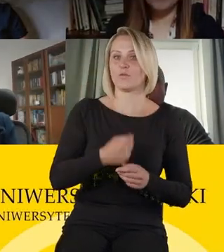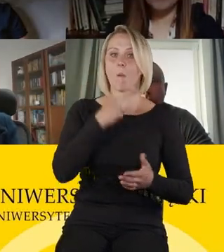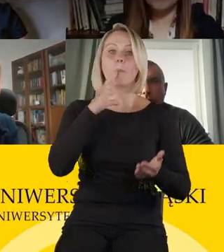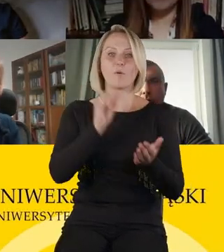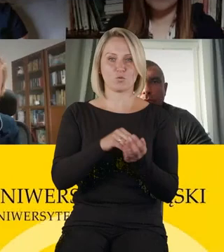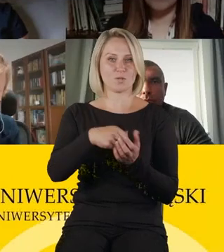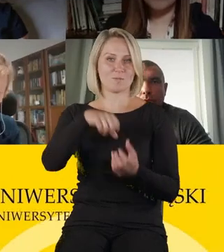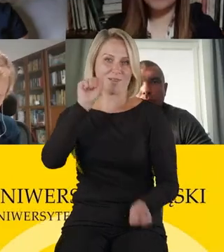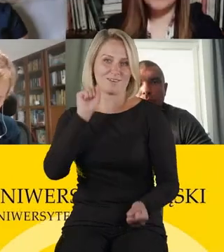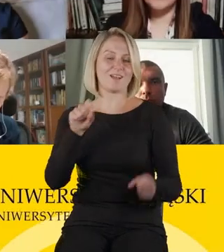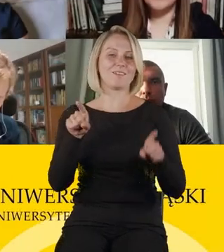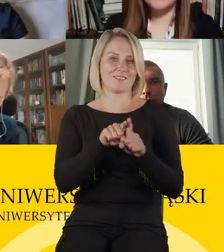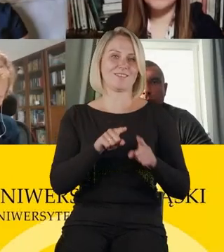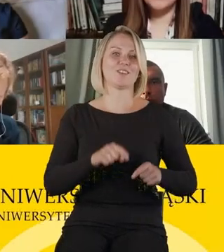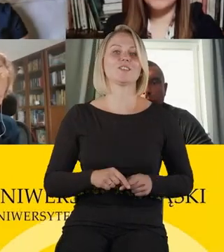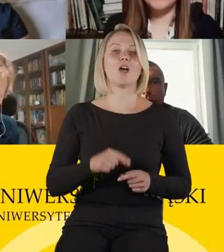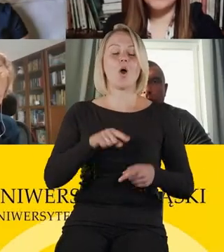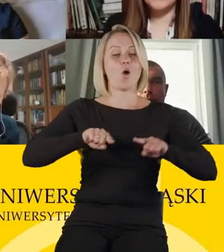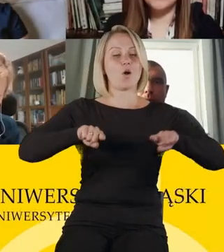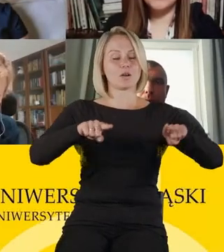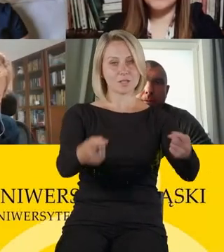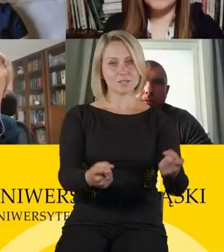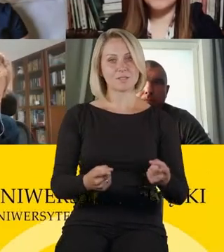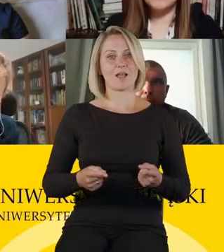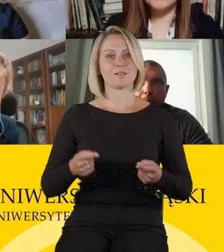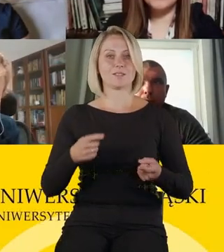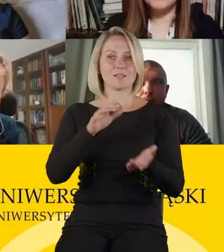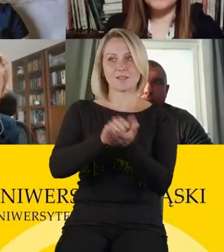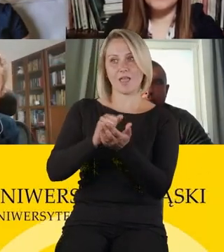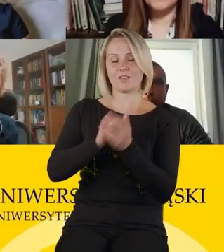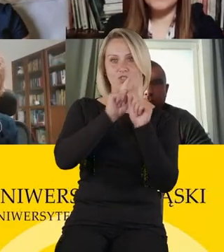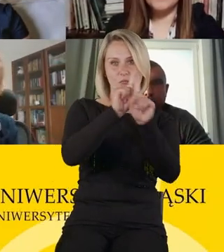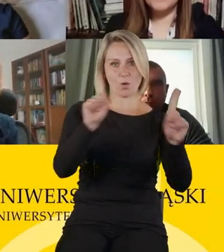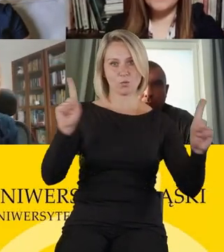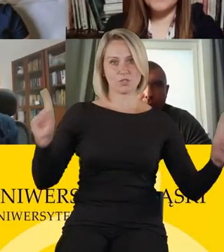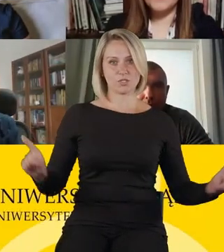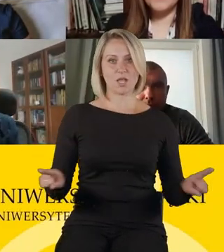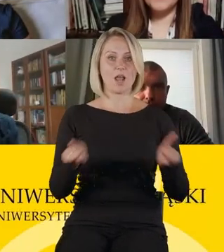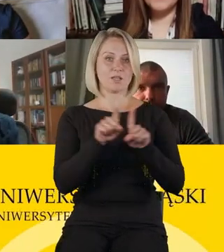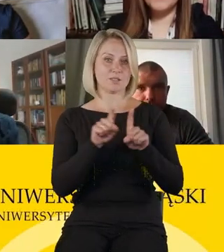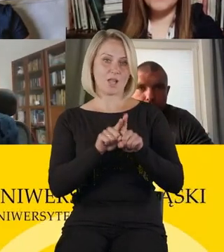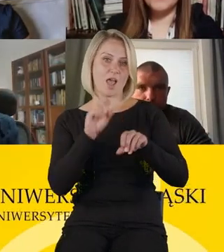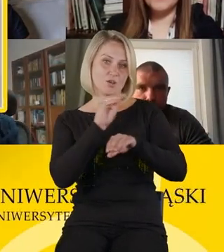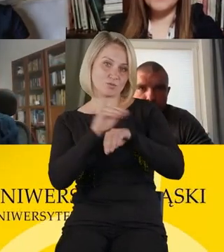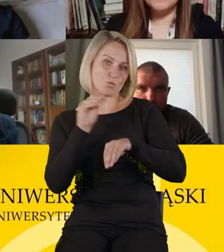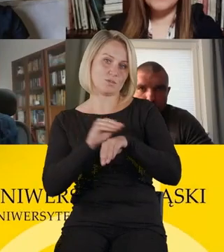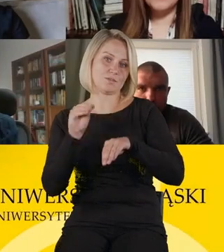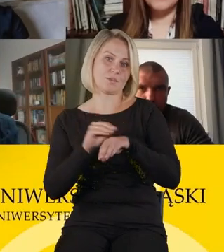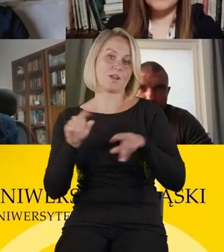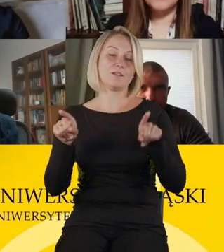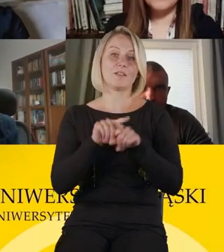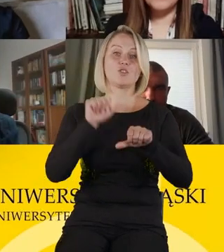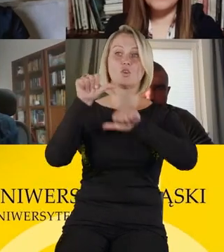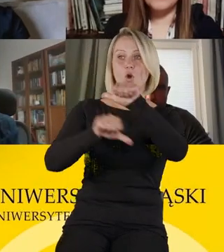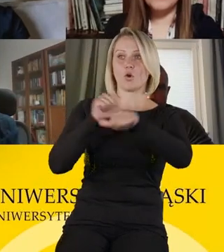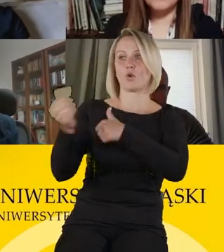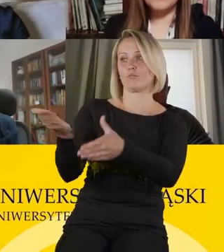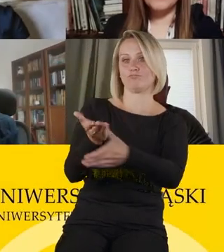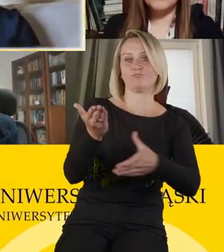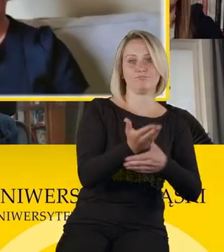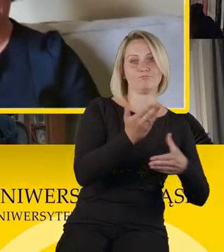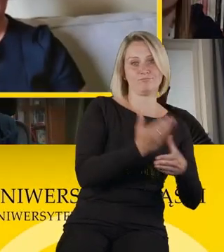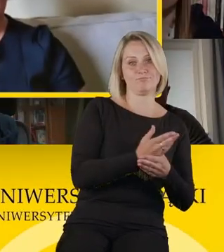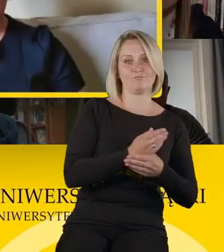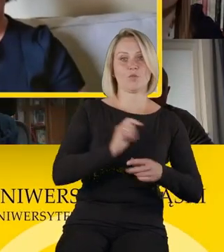maturalne to także nasza robota. Organizujemy zajęcia dla nauczycieli, dydaktyków i edukatorów. Co roku zapraszamy na Kongres